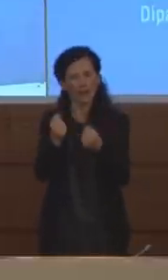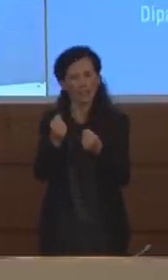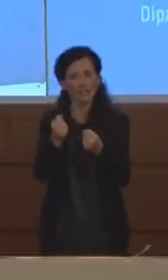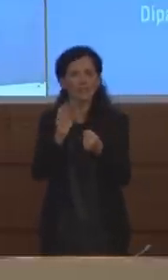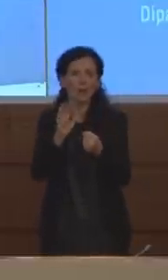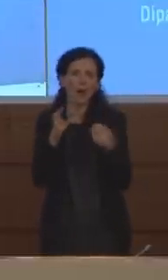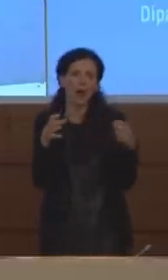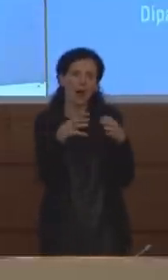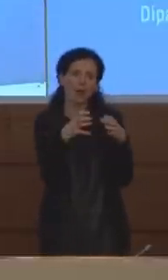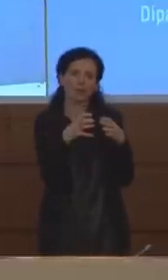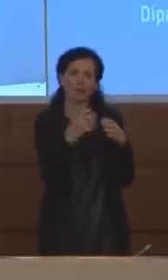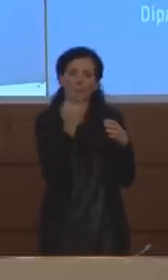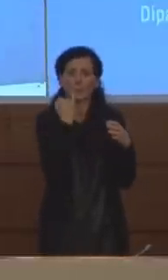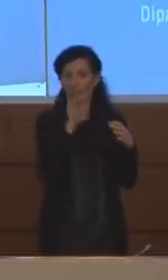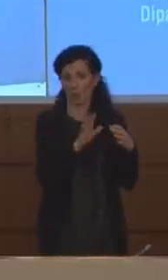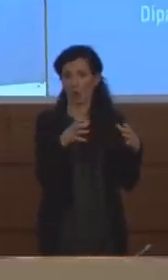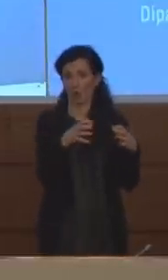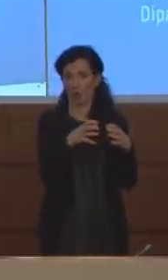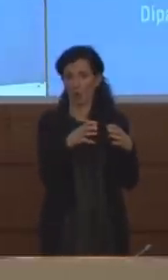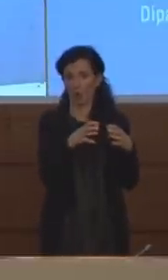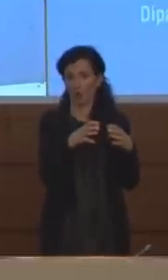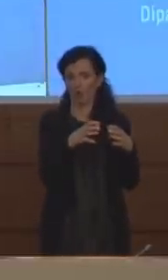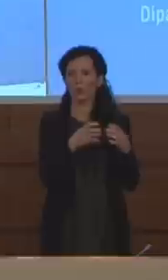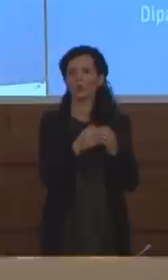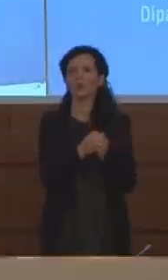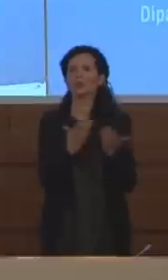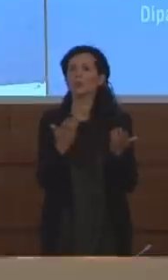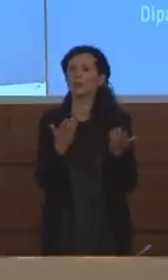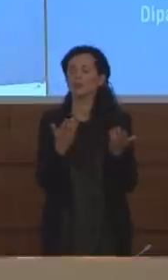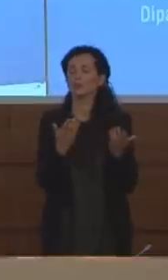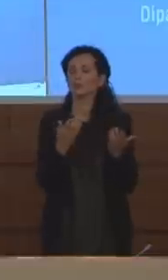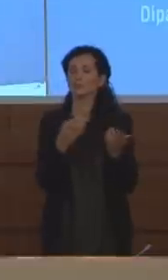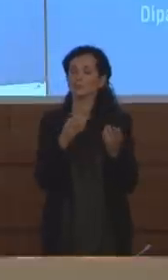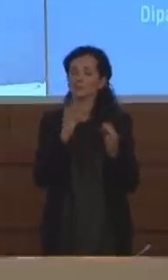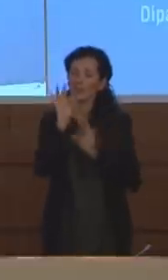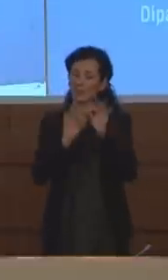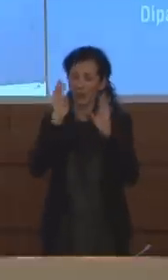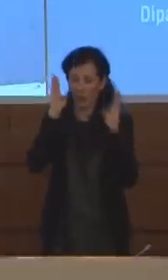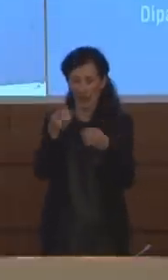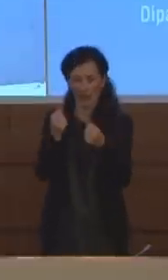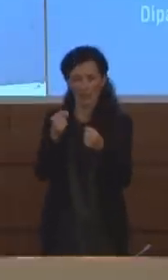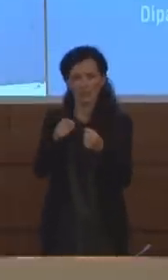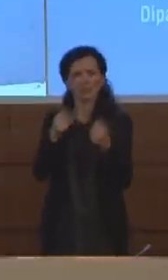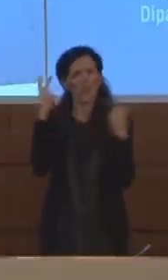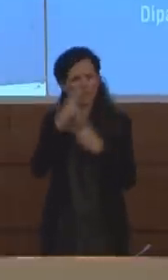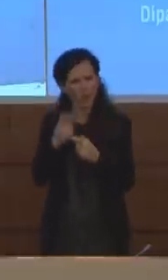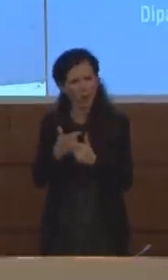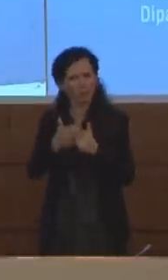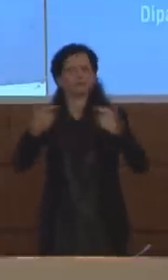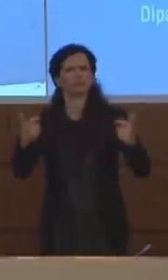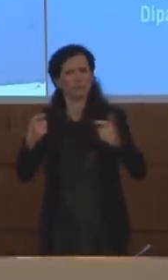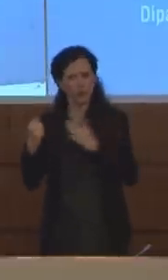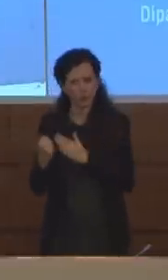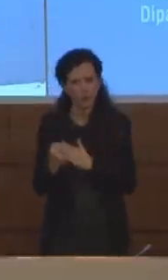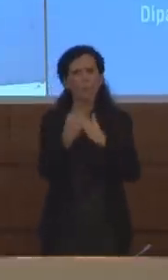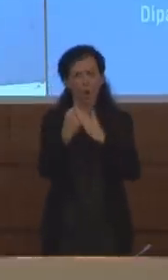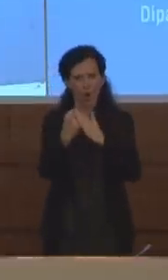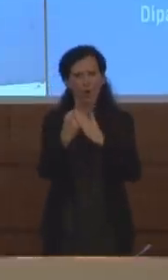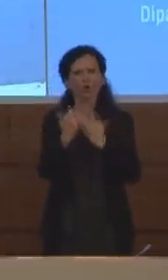le terapie intensive sono state potenziate in maniera molto significativa e sono state anche